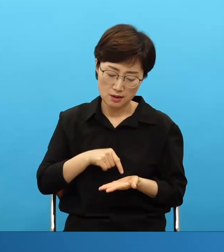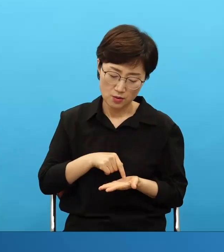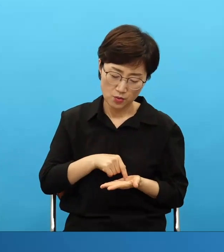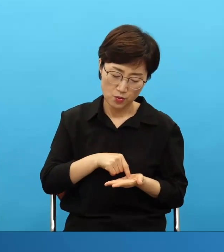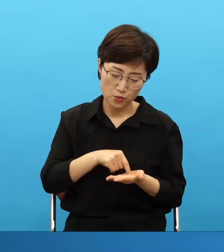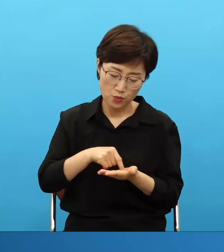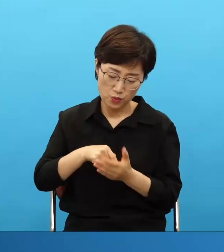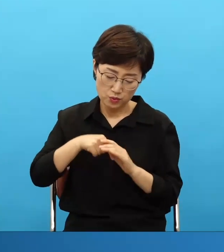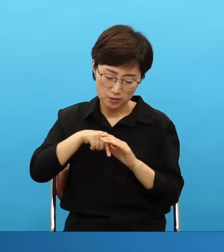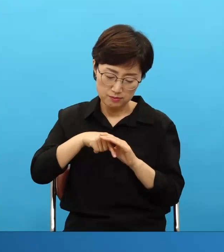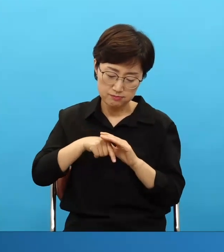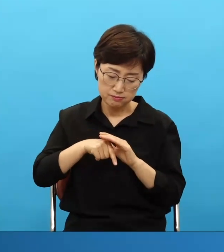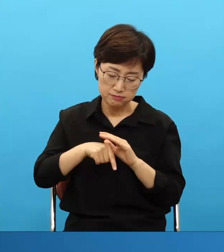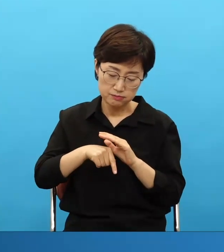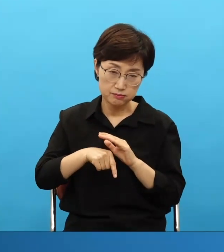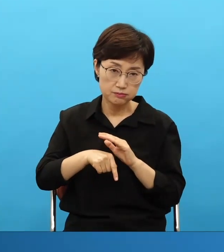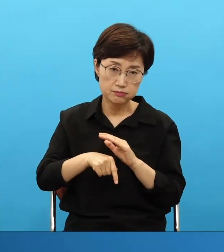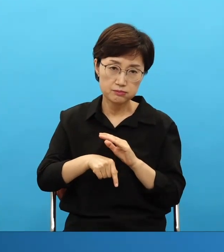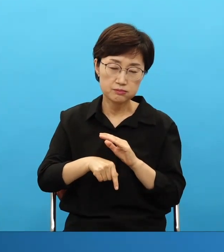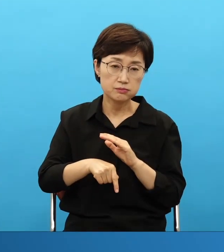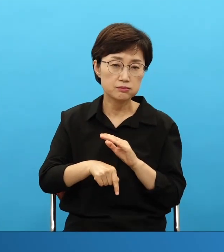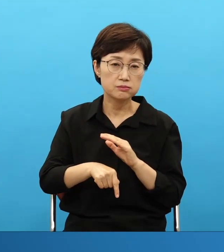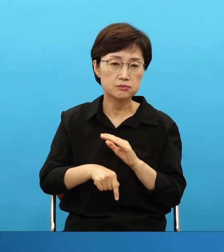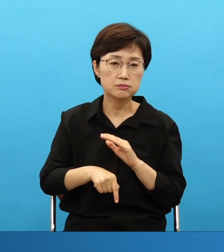그르고이 기은